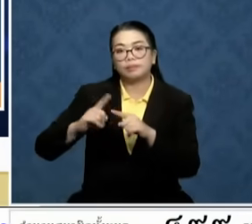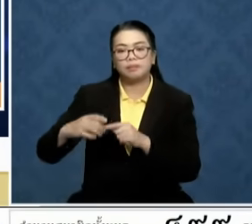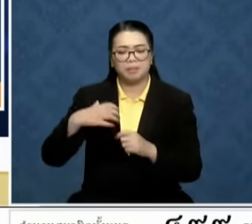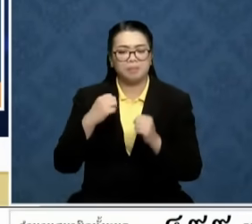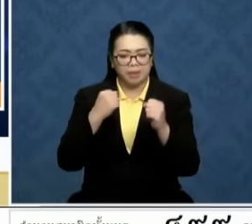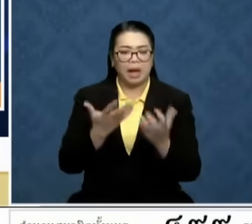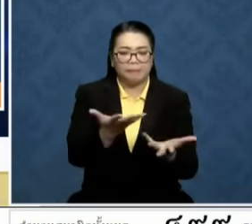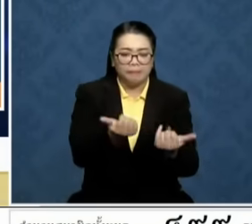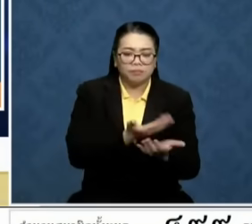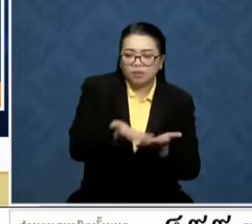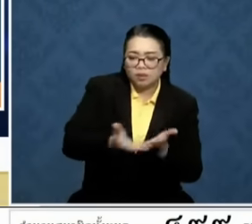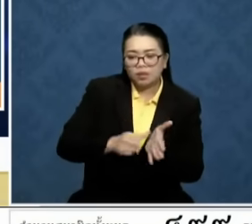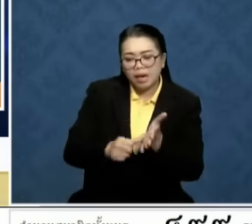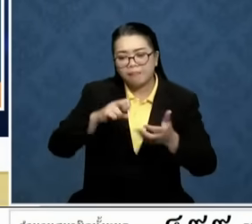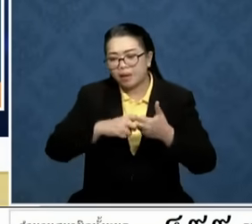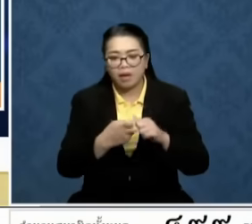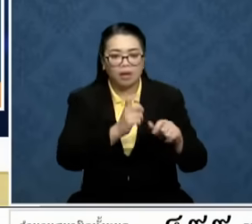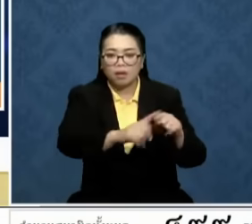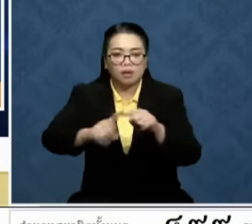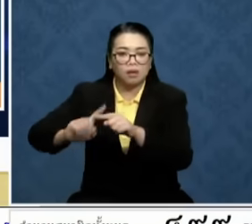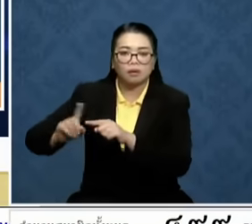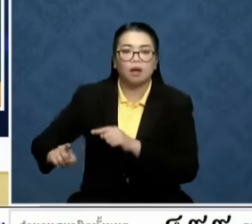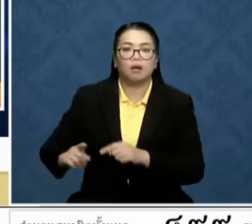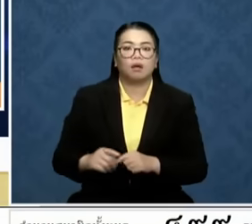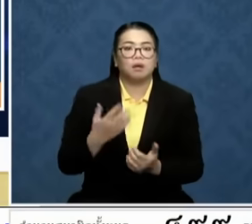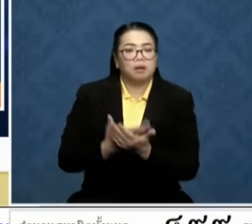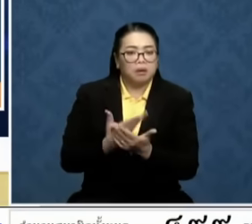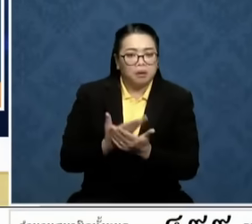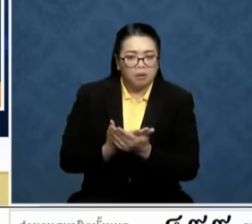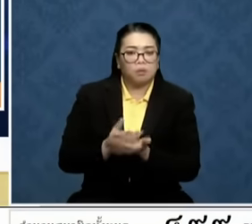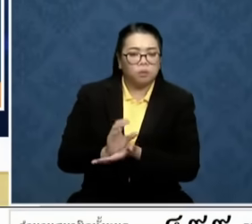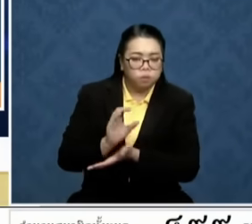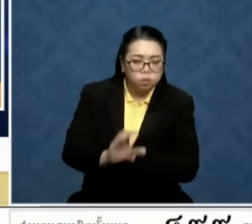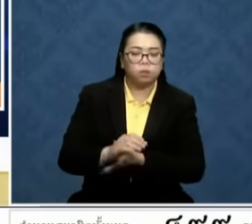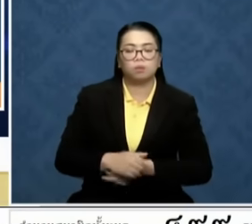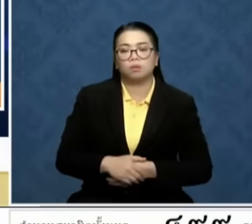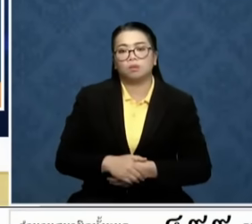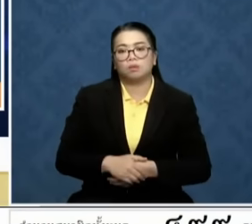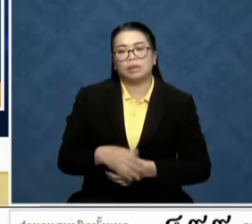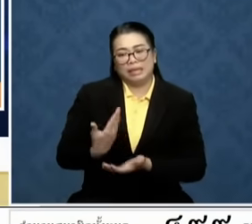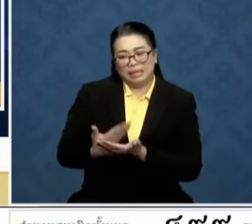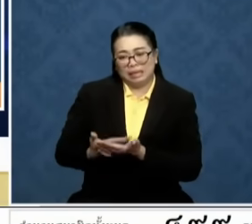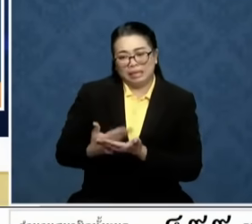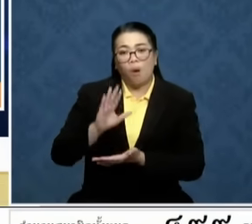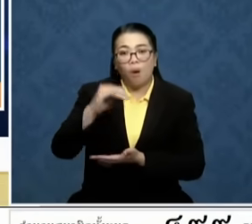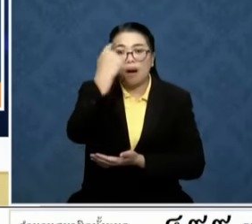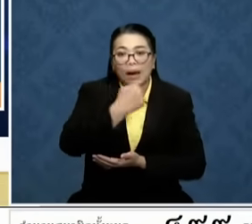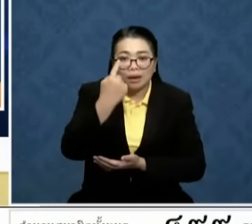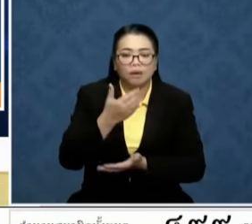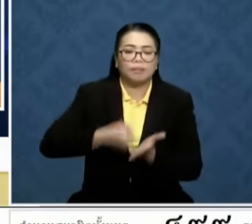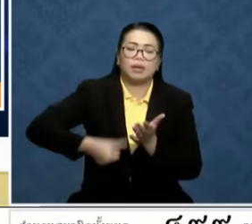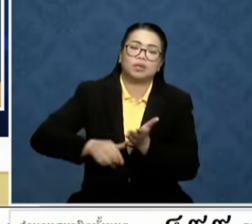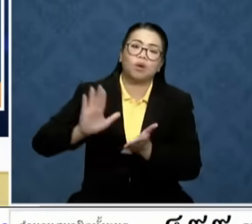พยายามจะรับซื้อพยายามที่จะแก้ไขปัญหาต่างๆเหล่านี้ใช้เงินทั้งนั้นท่านประธานเงินคือเงินภาษีของพวก